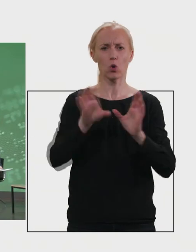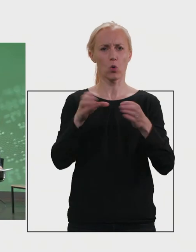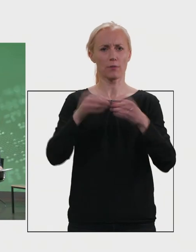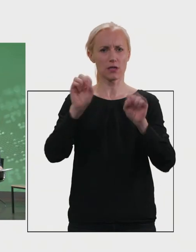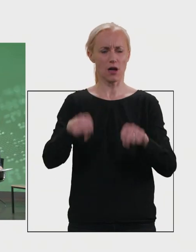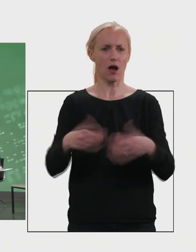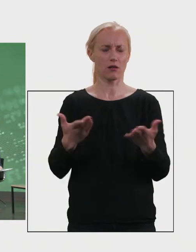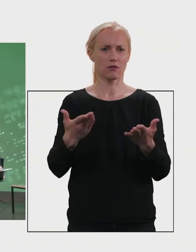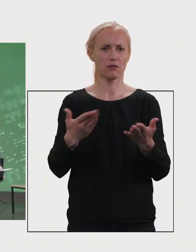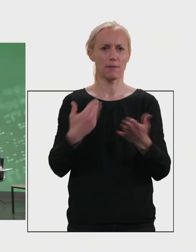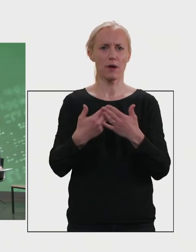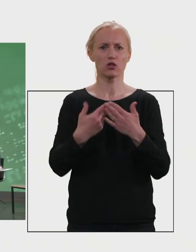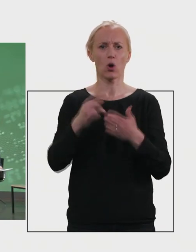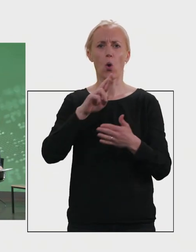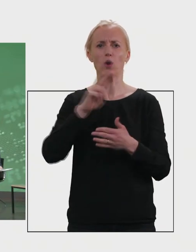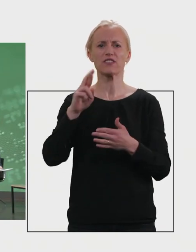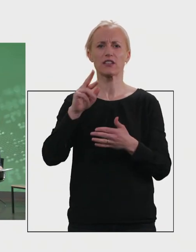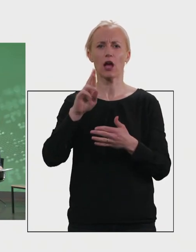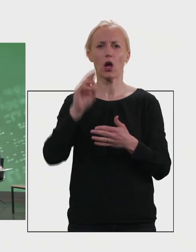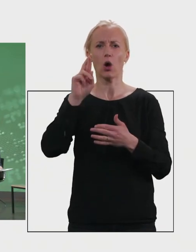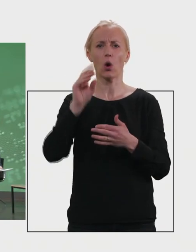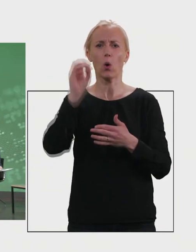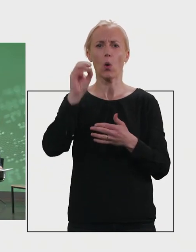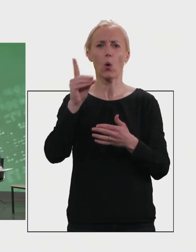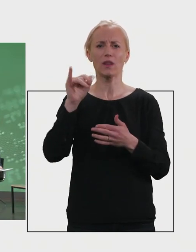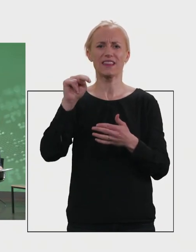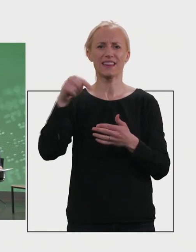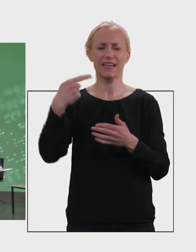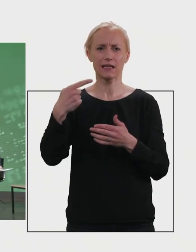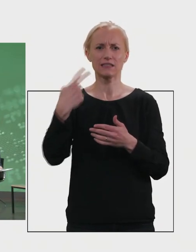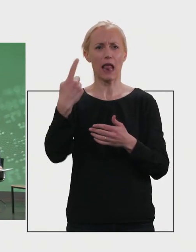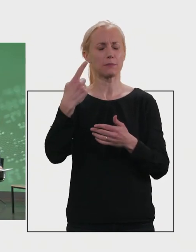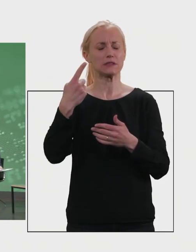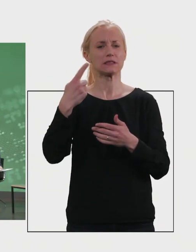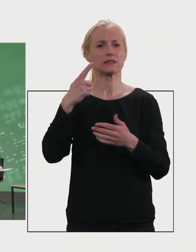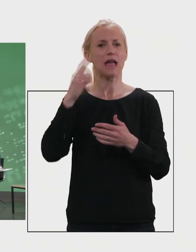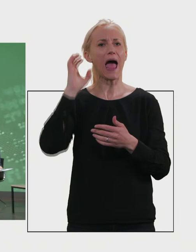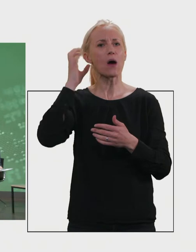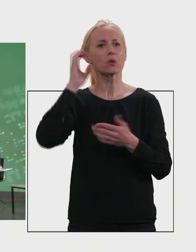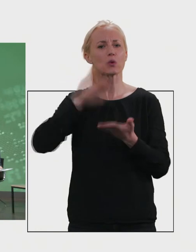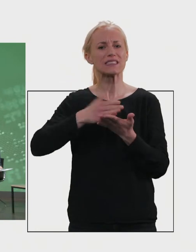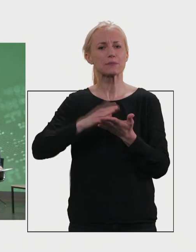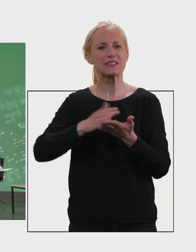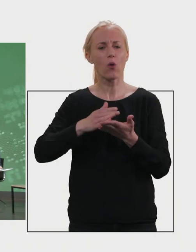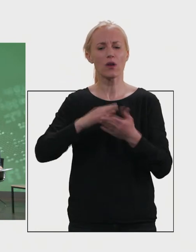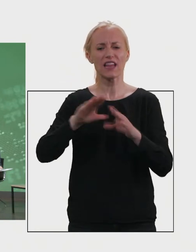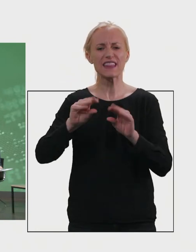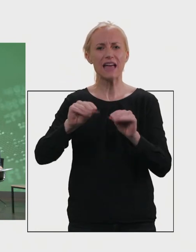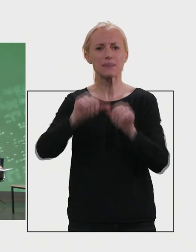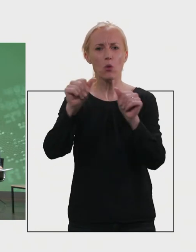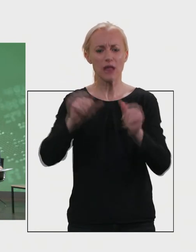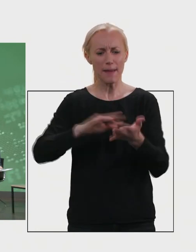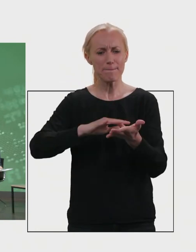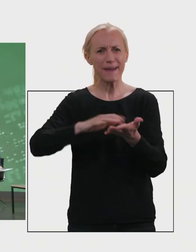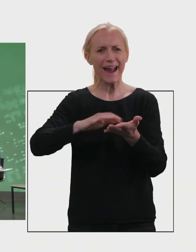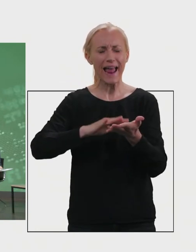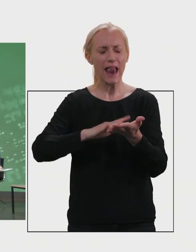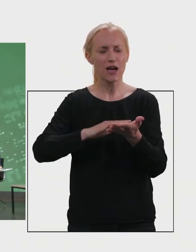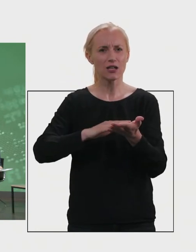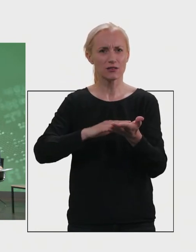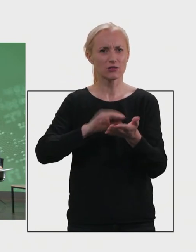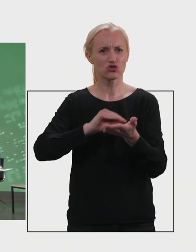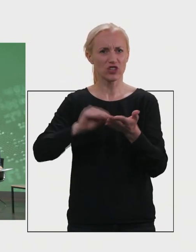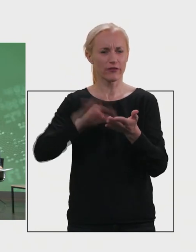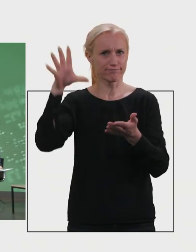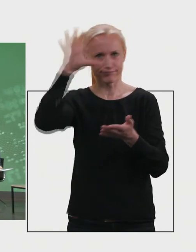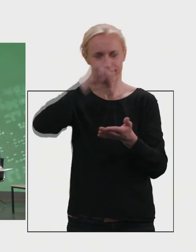da hatten wir zum Beispiel Roswitha Röding in der Gruppe, die sich sehr gut mit Audiodeskriptionen und, okay, Tastmodellen und Brailleschrift auskennt. Silja Korn